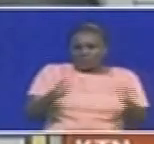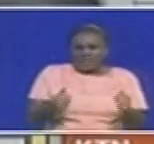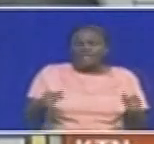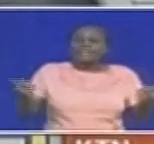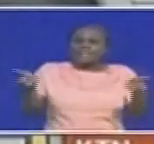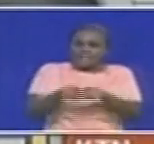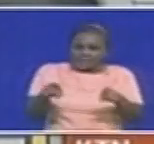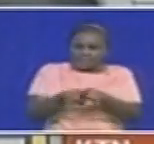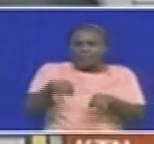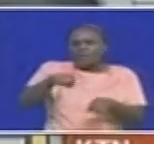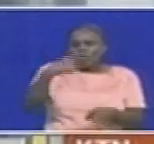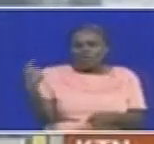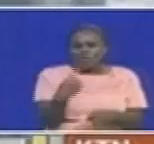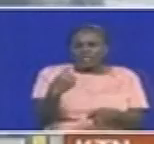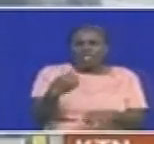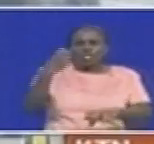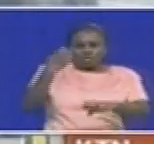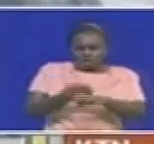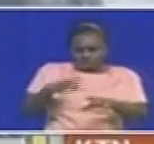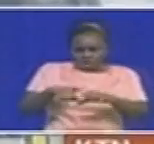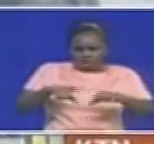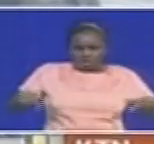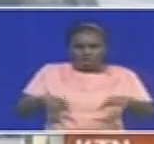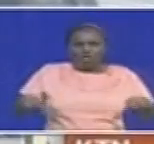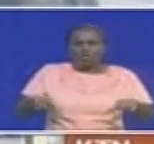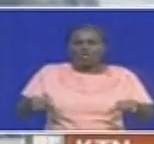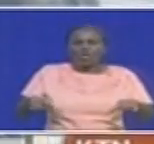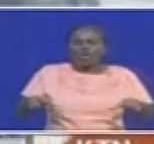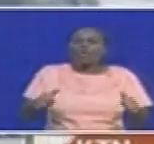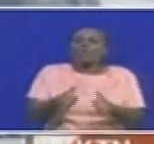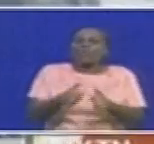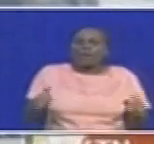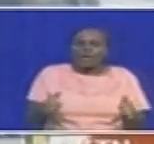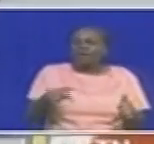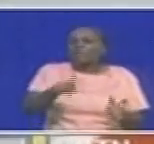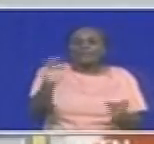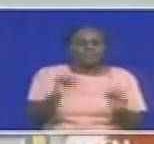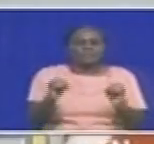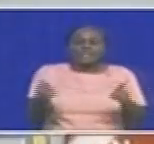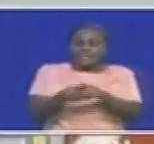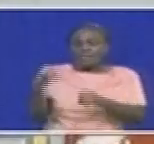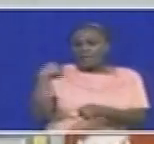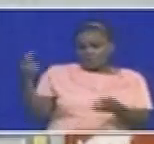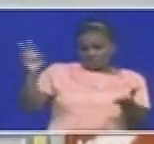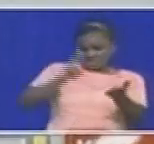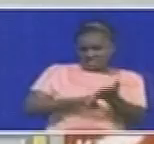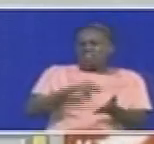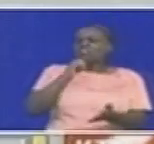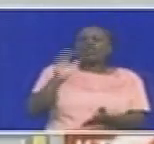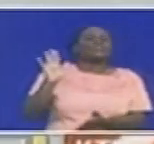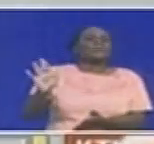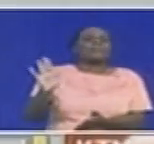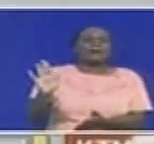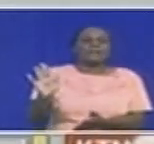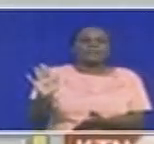injini si yake. Vyuma vya msingi yani chassis si yake, na hata nambari za usajili number plate